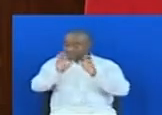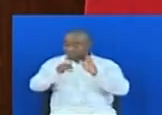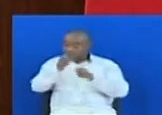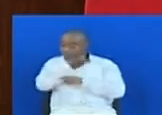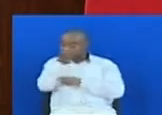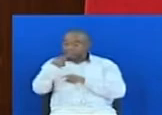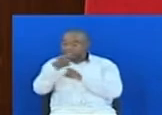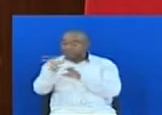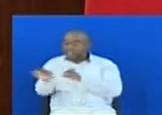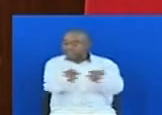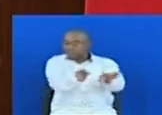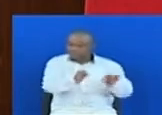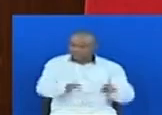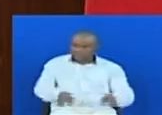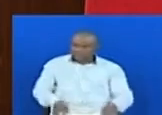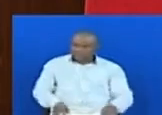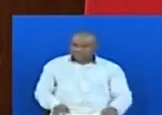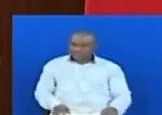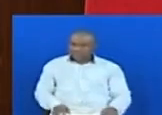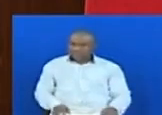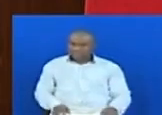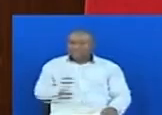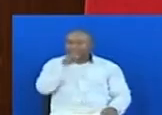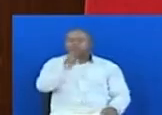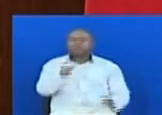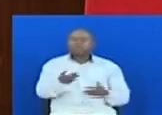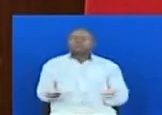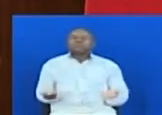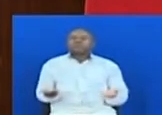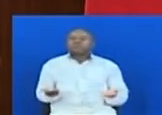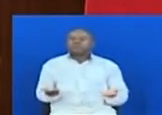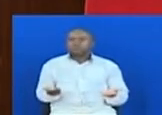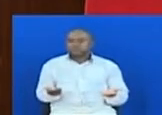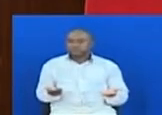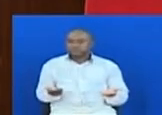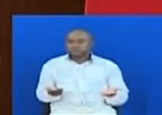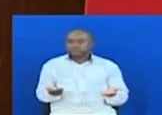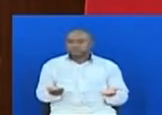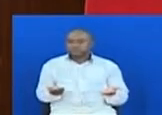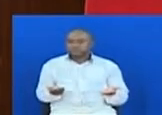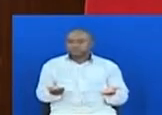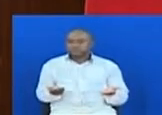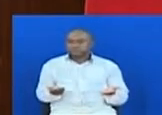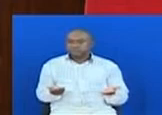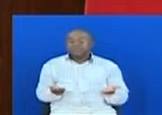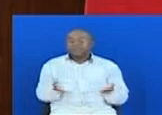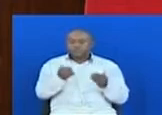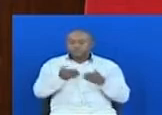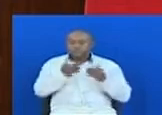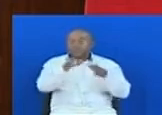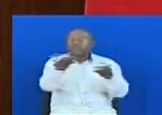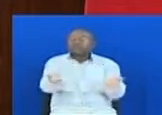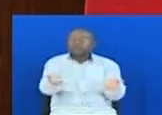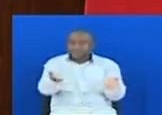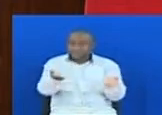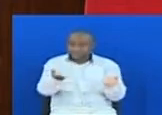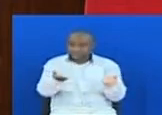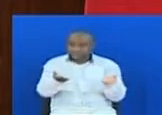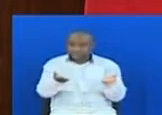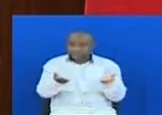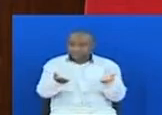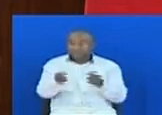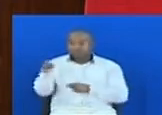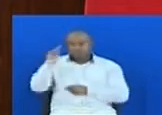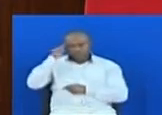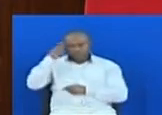think? Yani tungekuaje leo hii? Tungekwendaje? How far tungekwenda? Tumefikiri